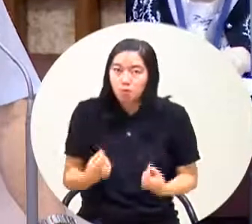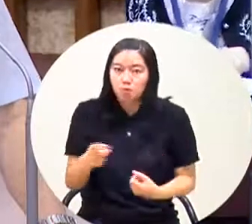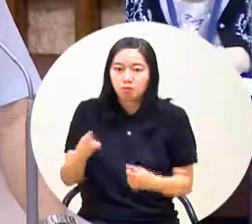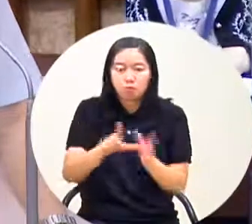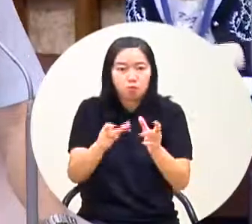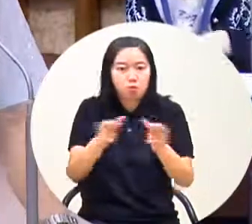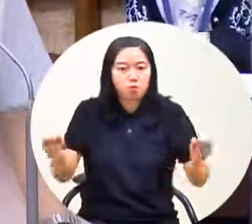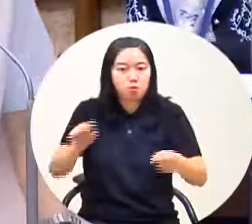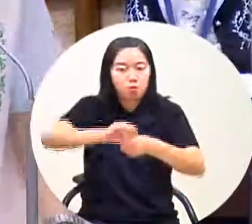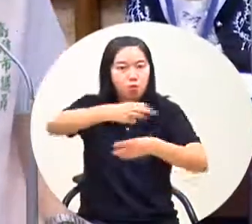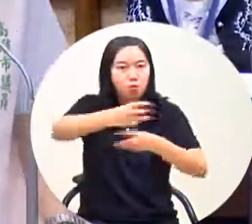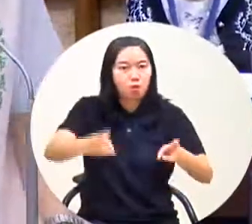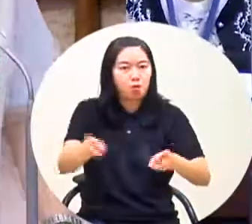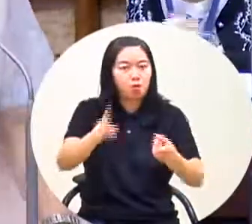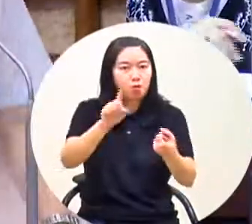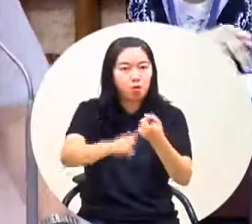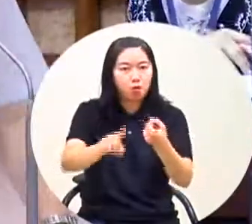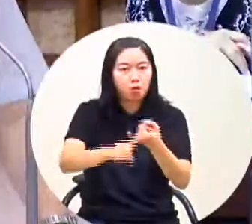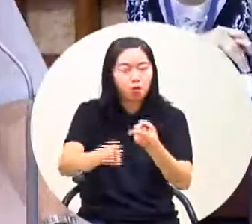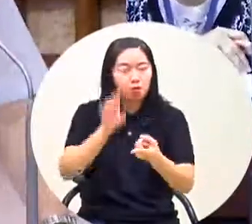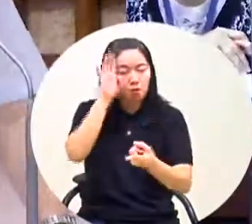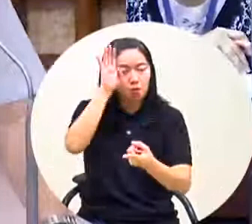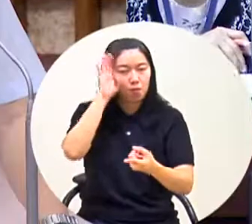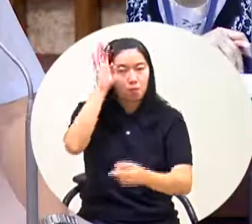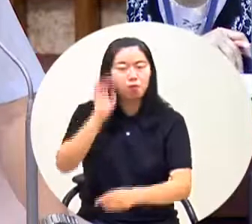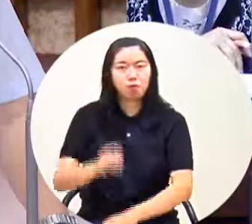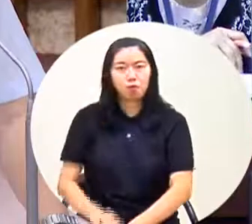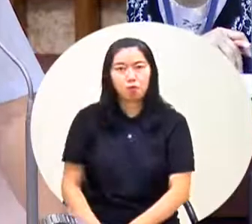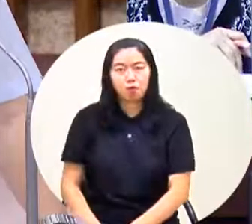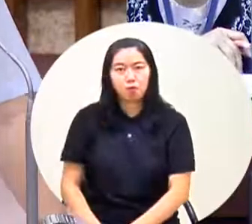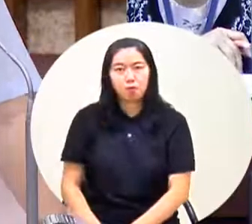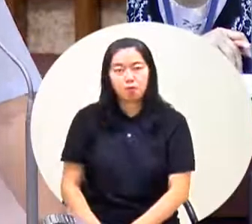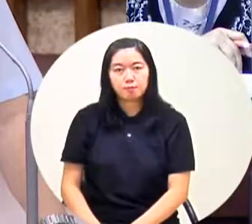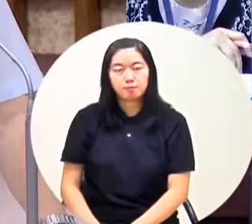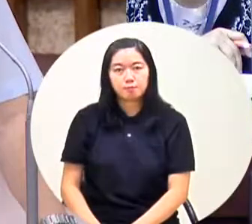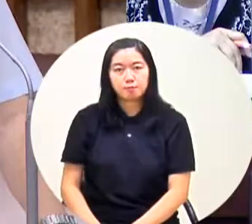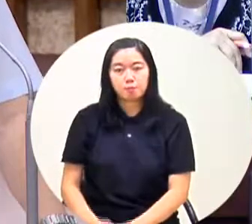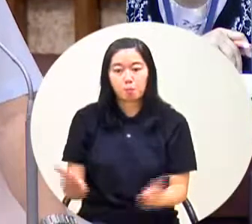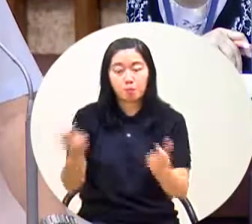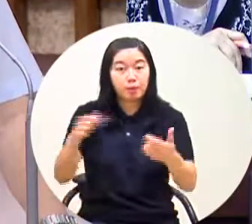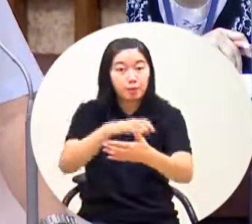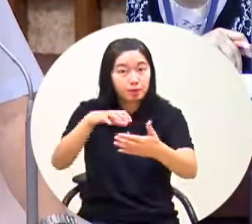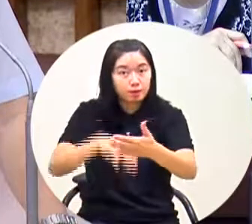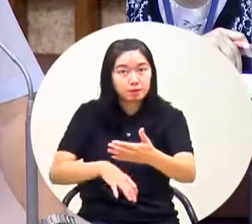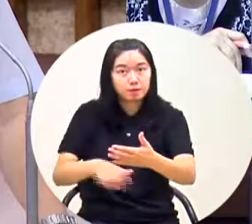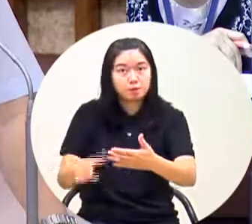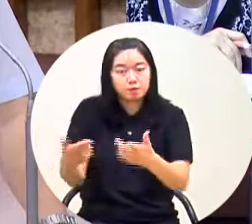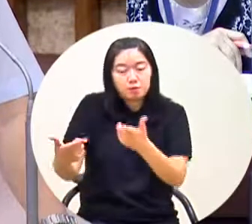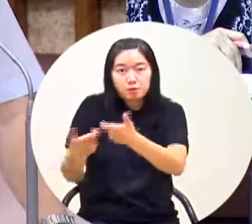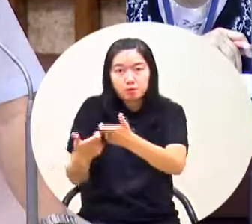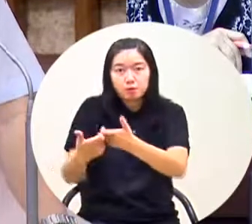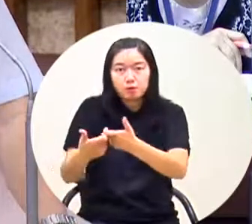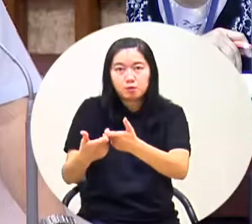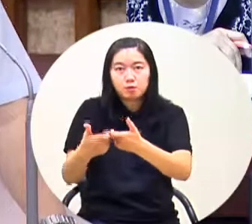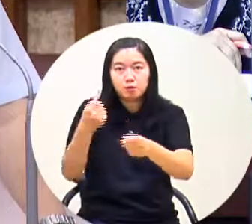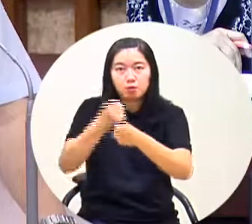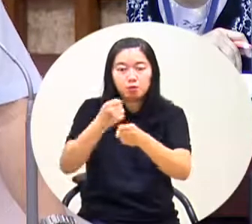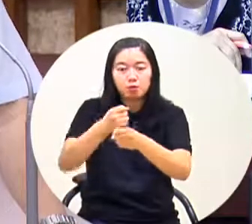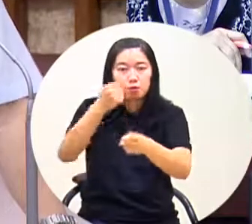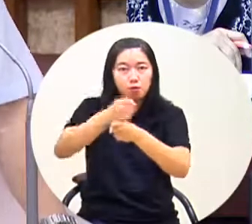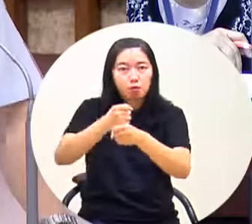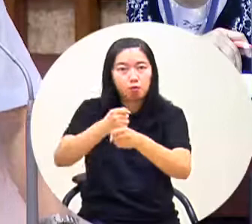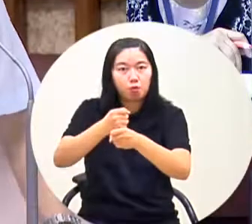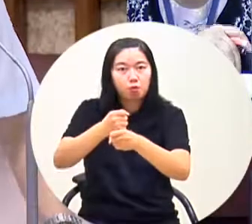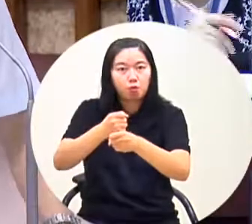班是唔对的啦吼，因为正常还是有一定的工作，所以包括讲即个适当的工作量，使得咱